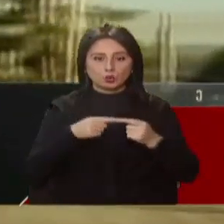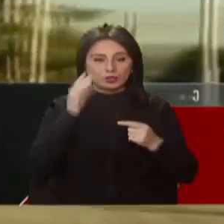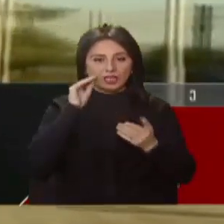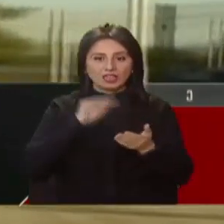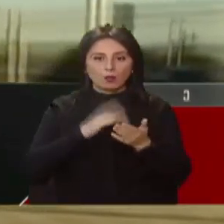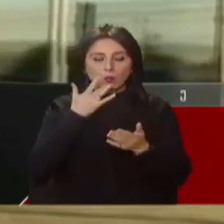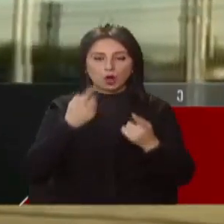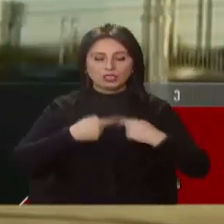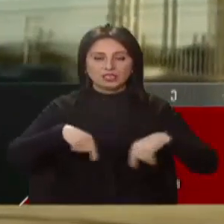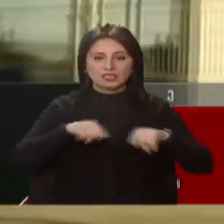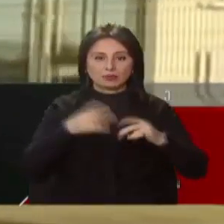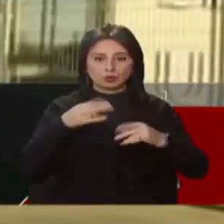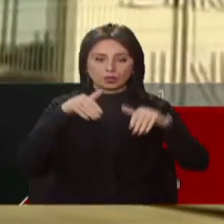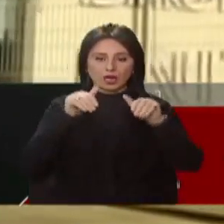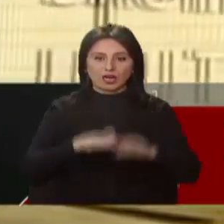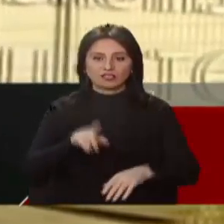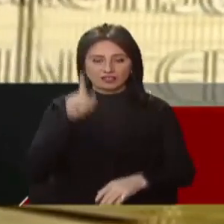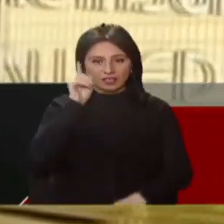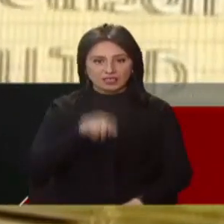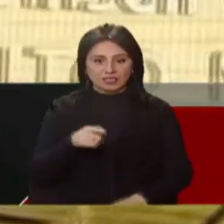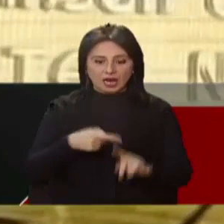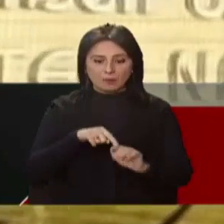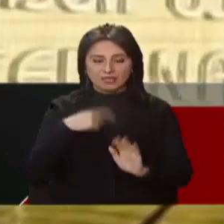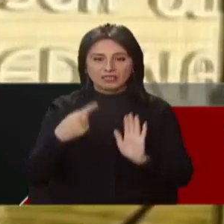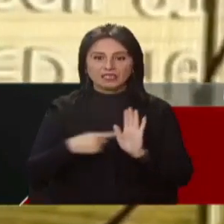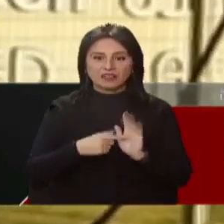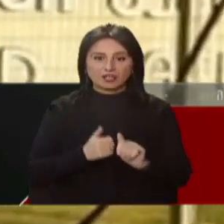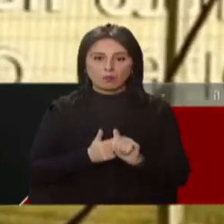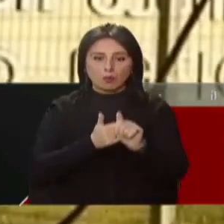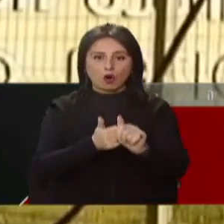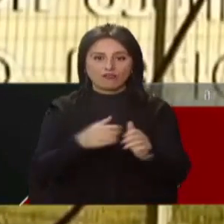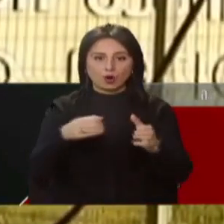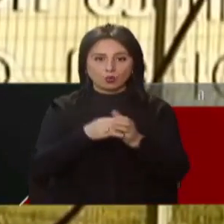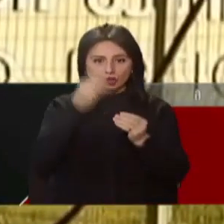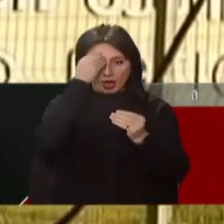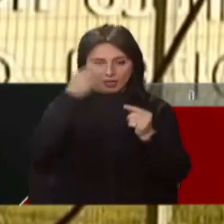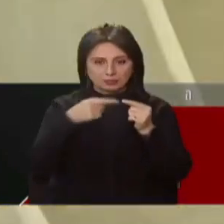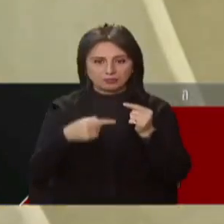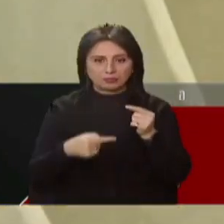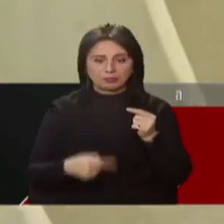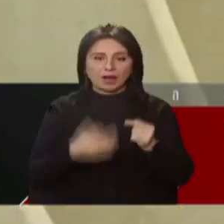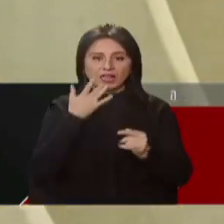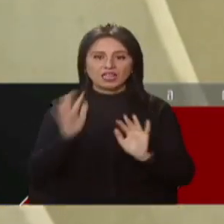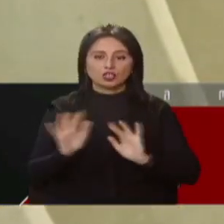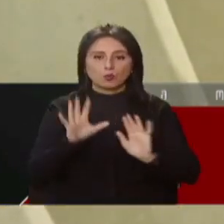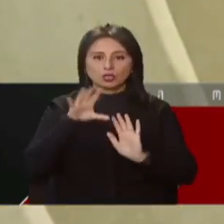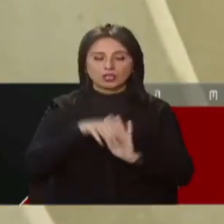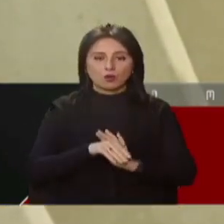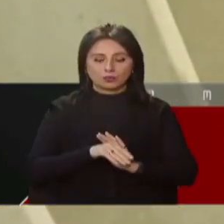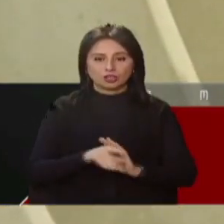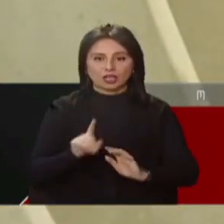სწორედ პოლიცაბჭომ უნდა განსაზღვროს. თქვენიცით, რომ ამ საკითხს მოყვა გუნჩი აზრთა სხვადასხვაობა ნაციონალურ მოძრაობაში,